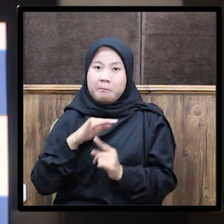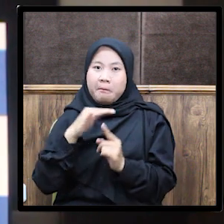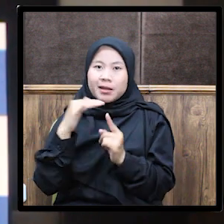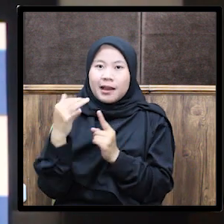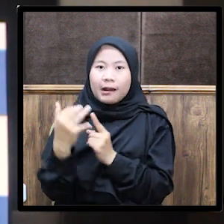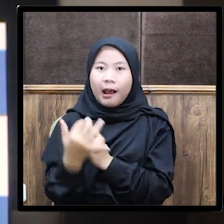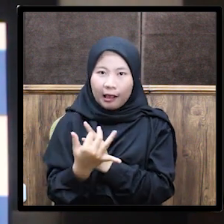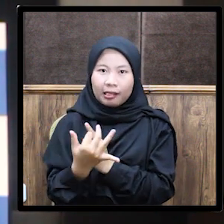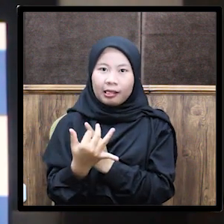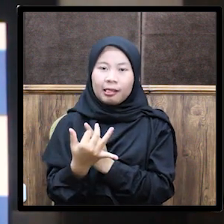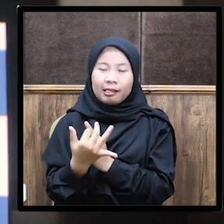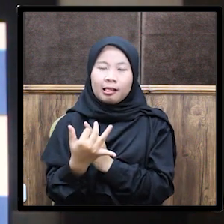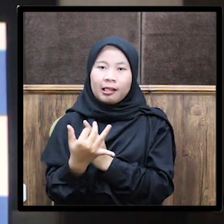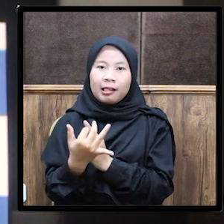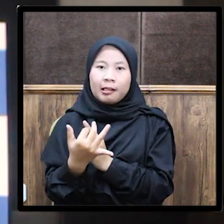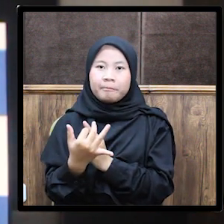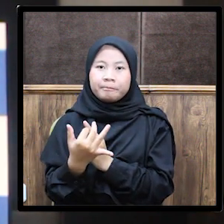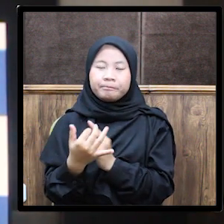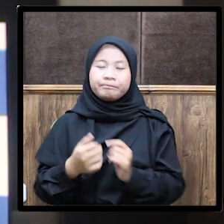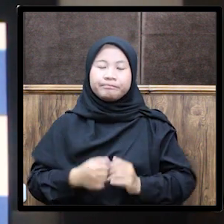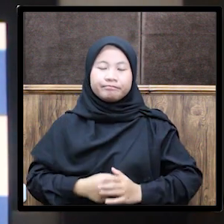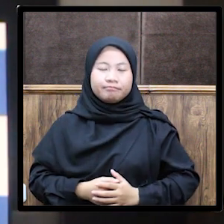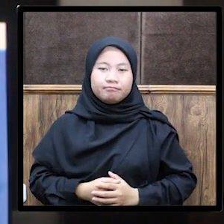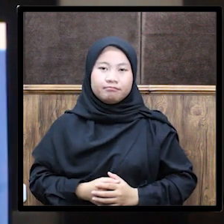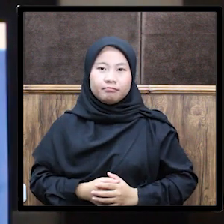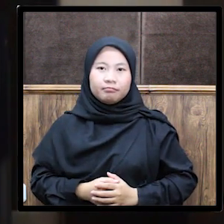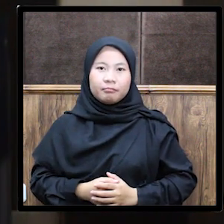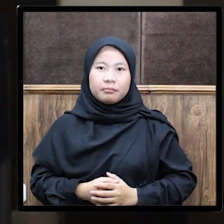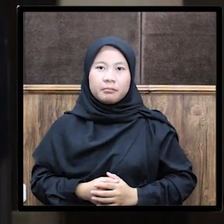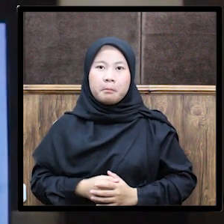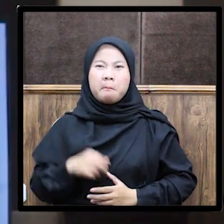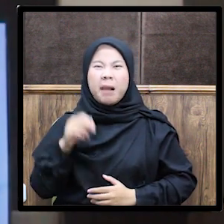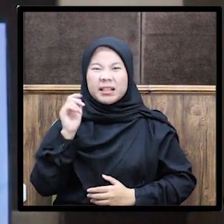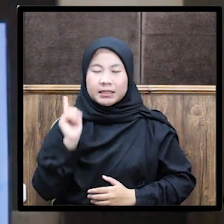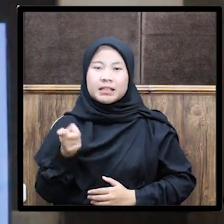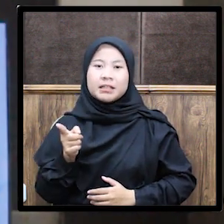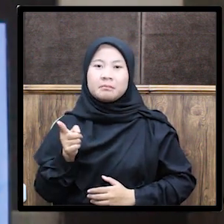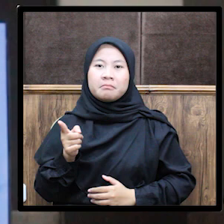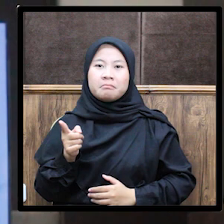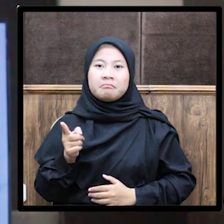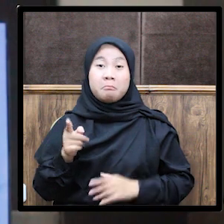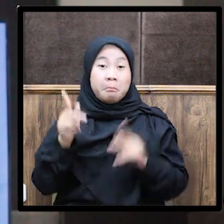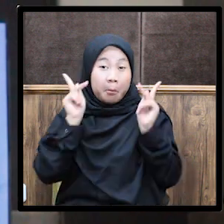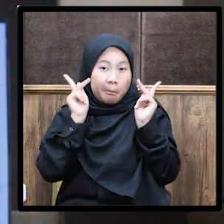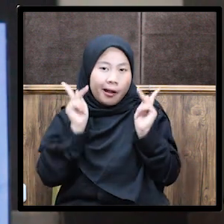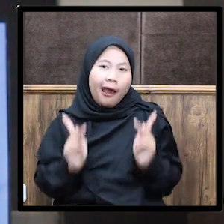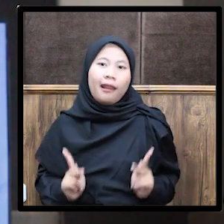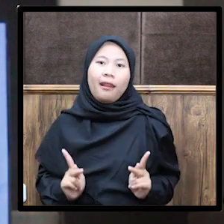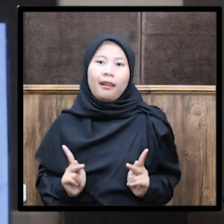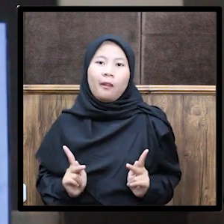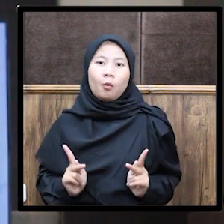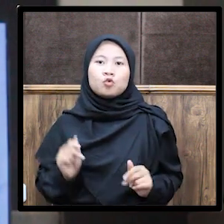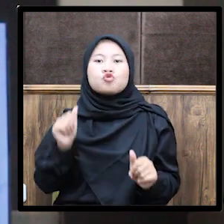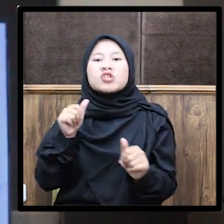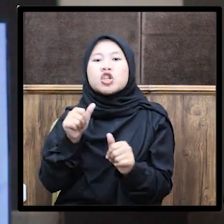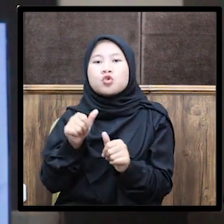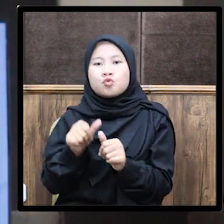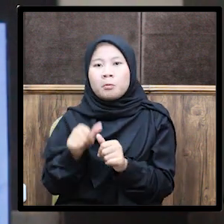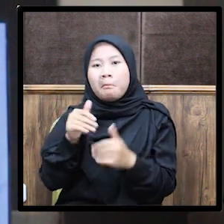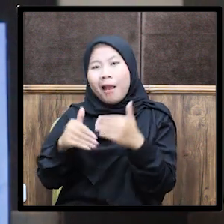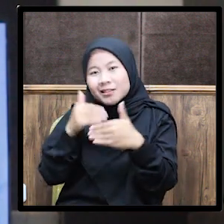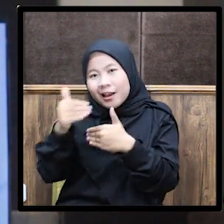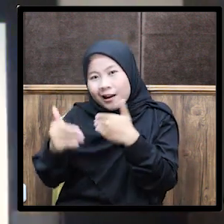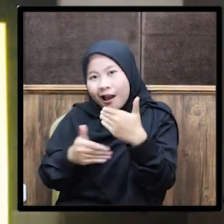apa ya menggunakan peran dan positioning kami untuk turut melakukan